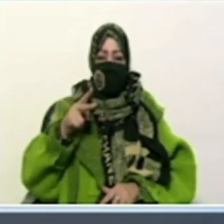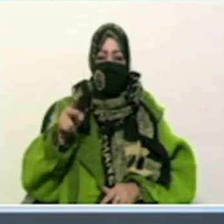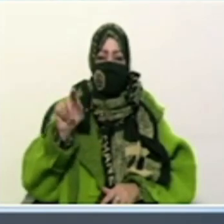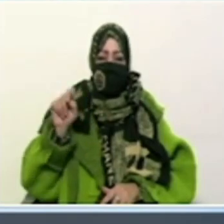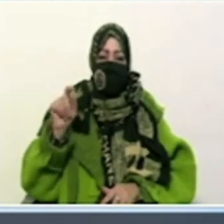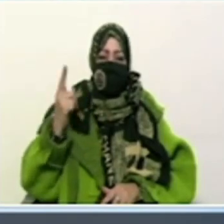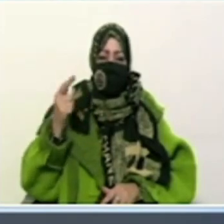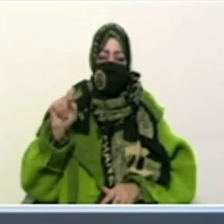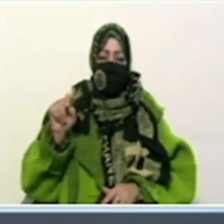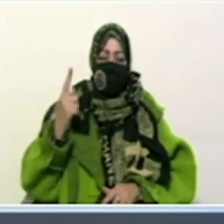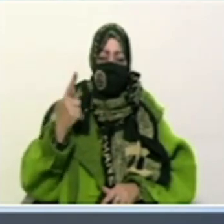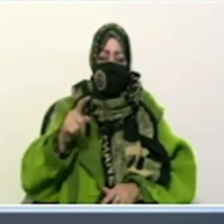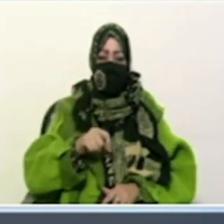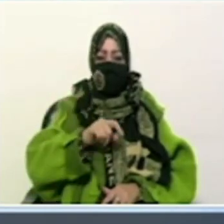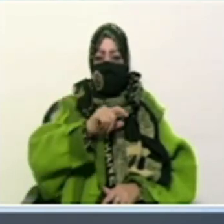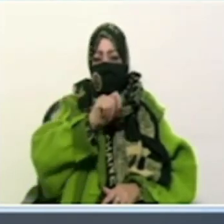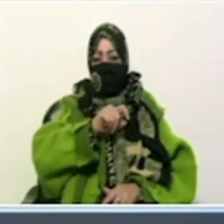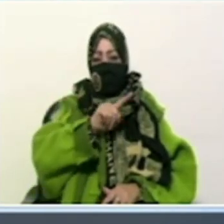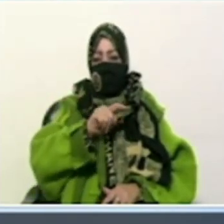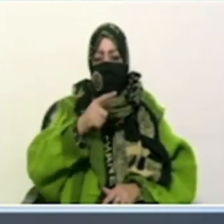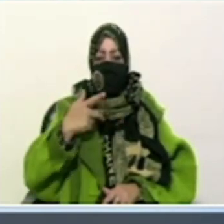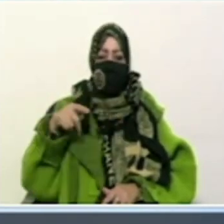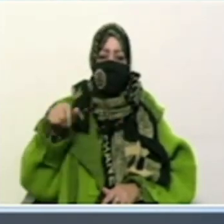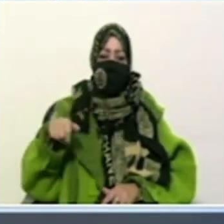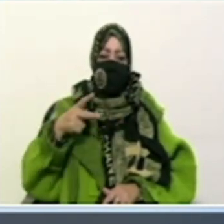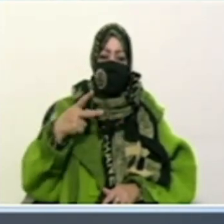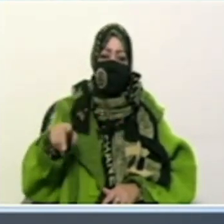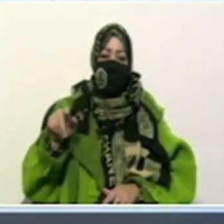و021-36-0-103. أيضا رقمين للفايبر